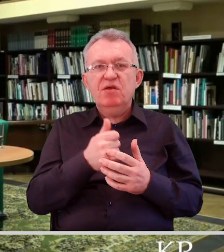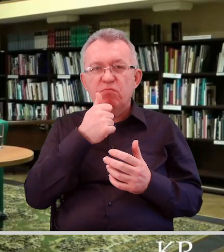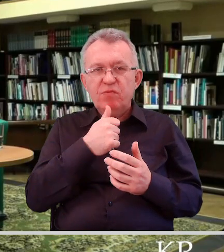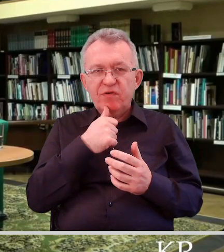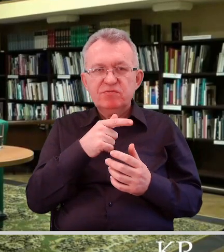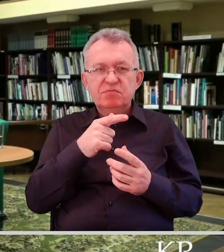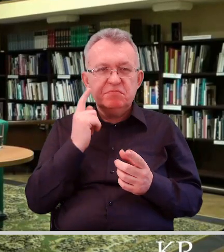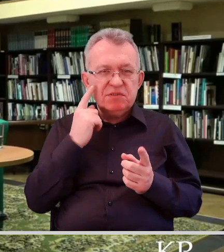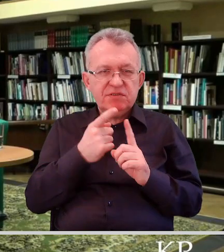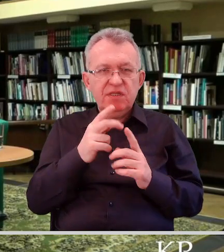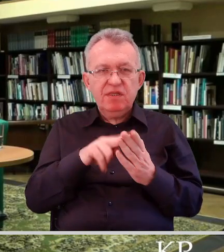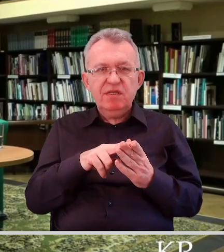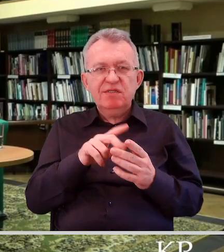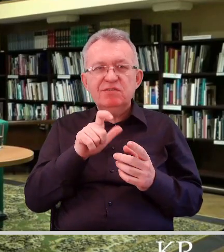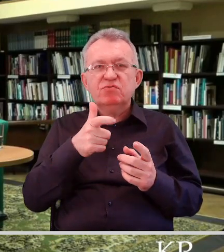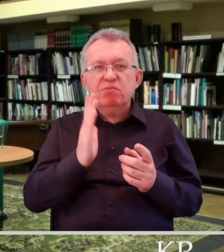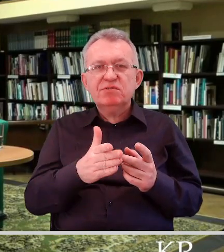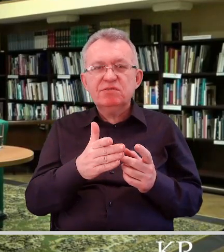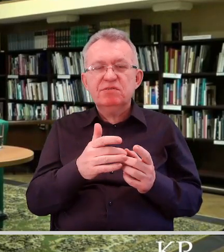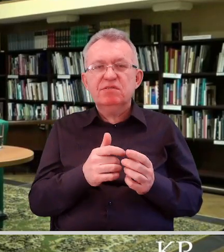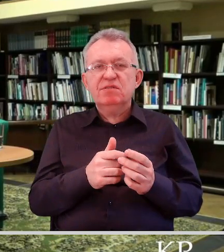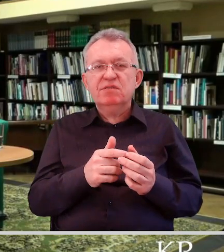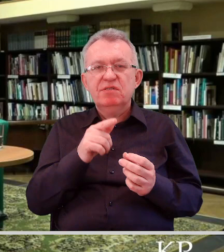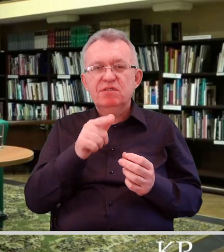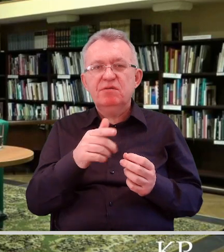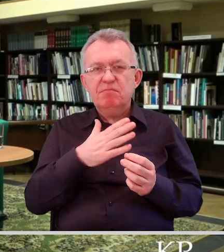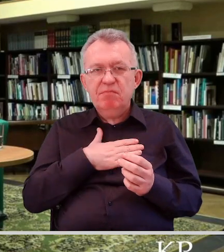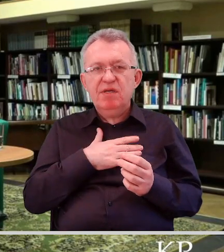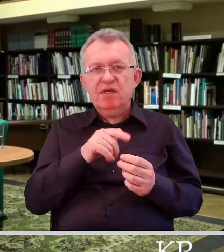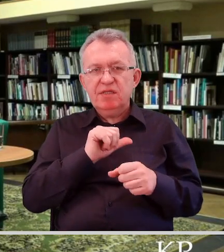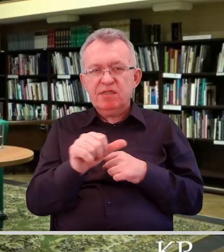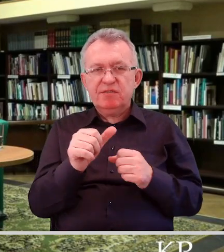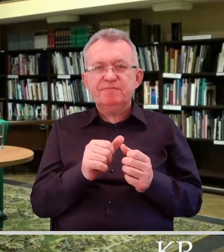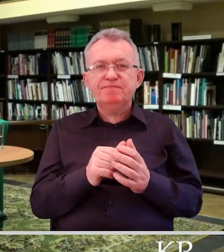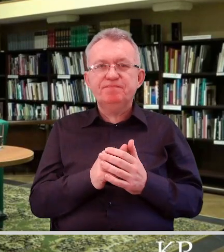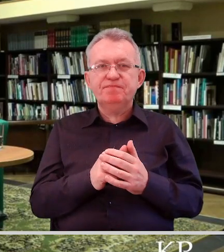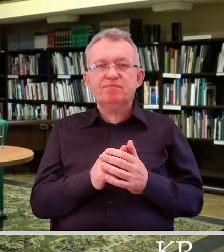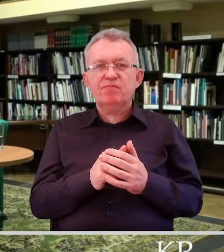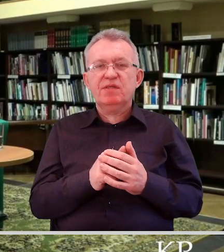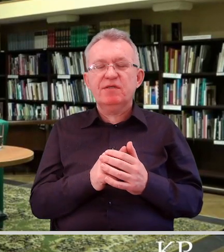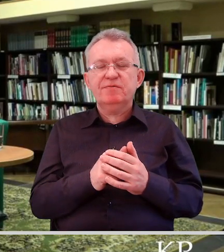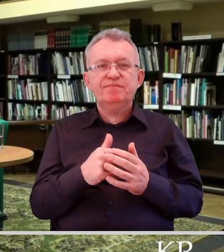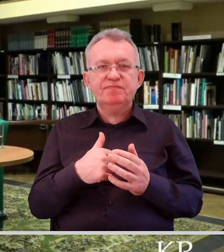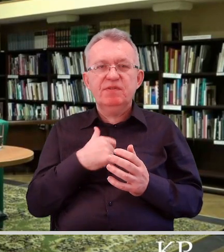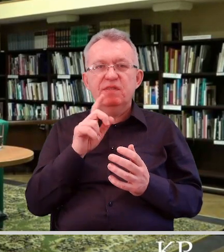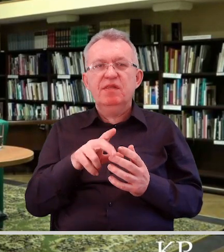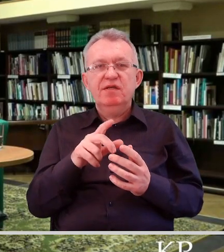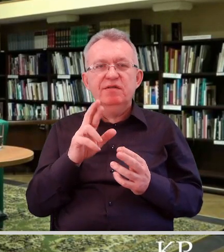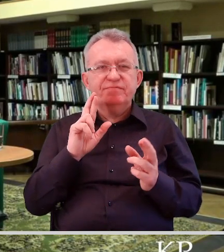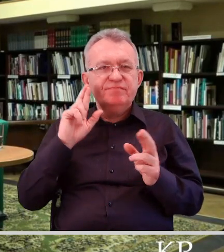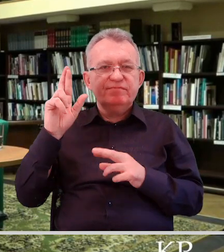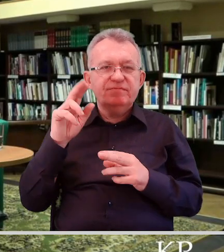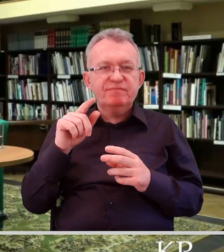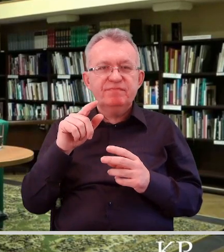próbowałyśmy pokombinować na zajęciach, co to może znaczyć, czy to ma jakiś, żeby się tak zdać na brzmienie,